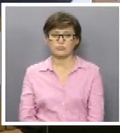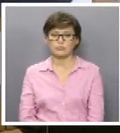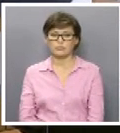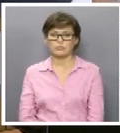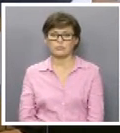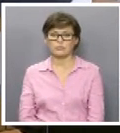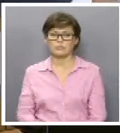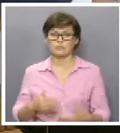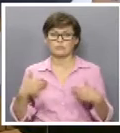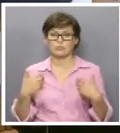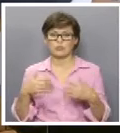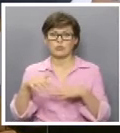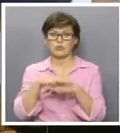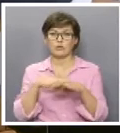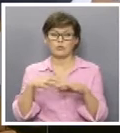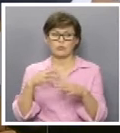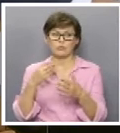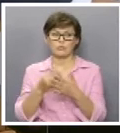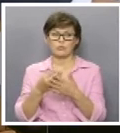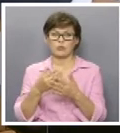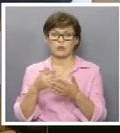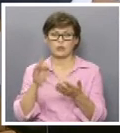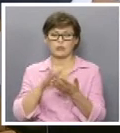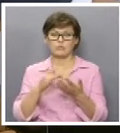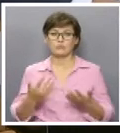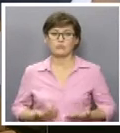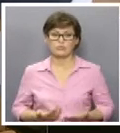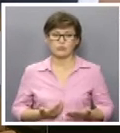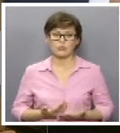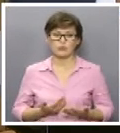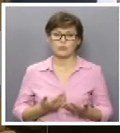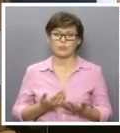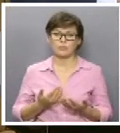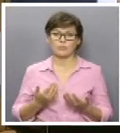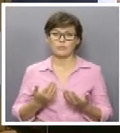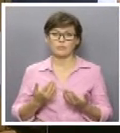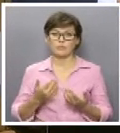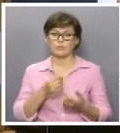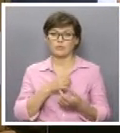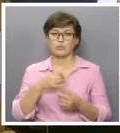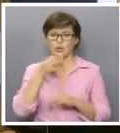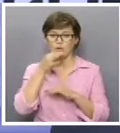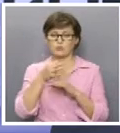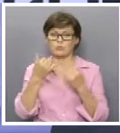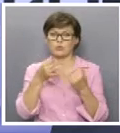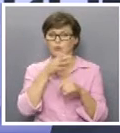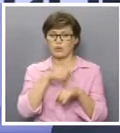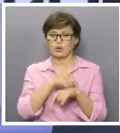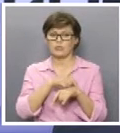Ассалаумағалейкум, қадірменді әлеумет, құрметті қала тұрғындары, өзіңіз айтып өткендей, қазіргі